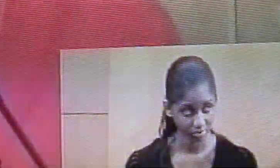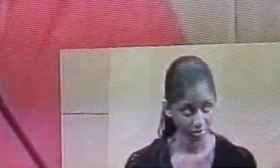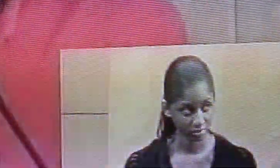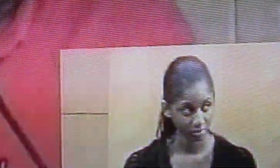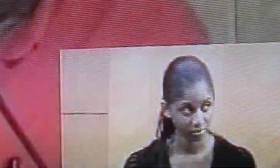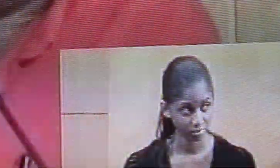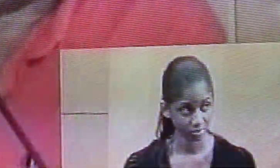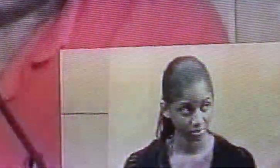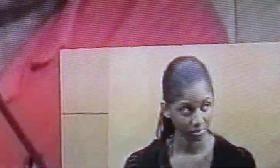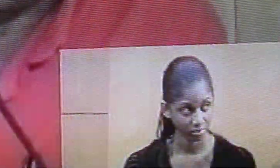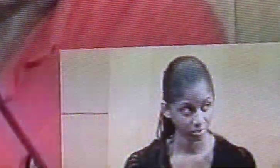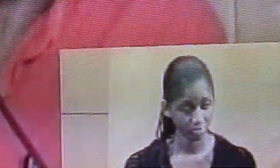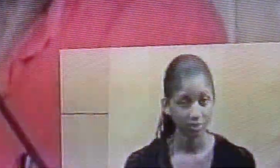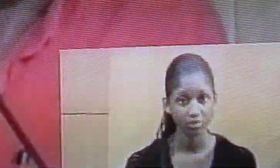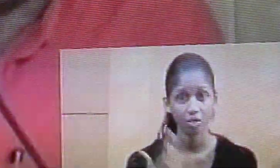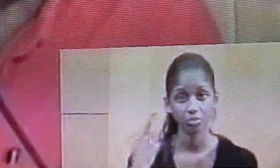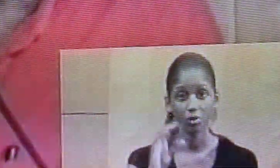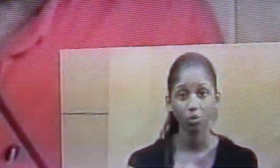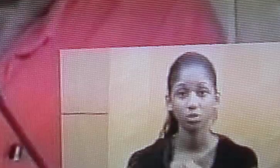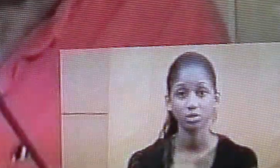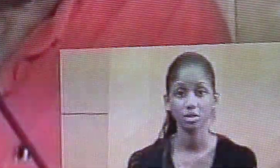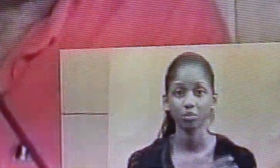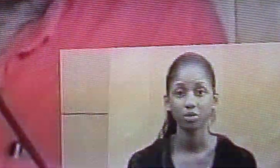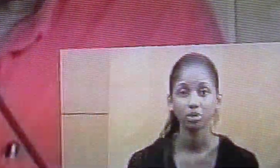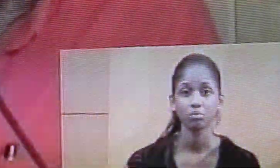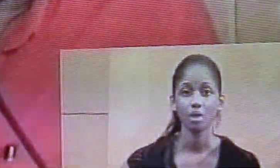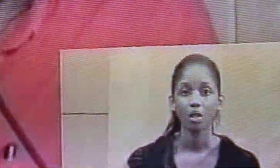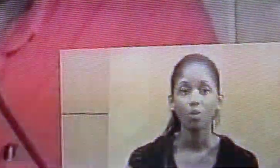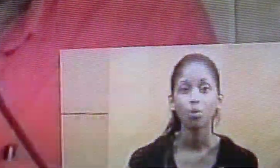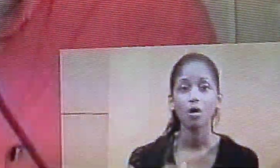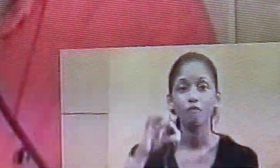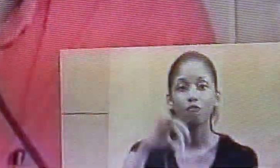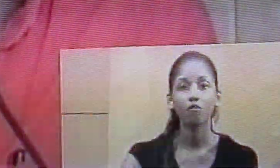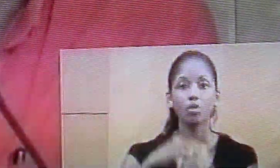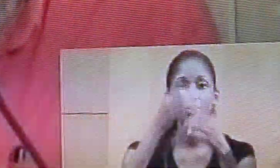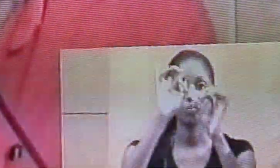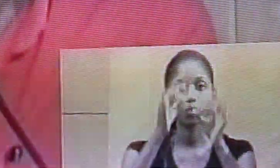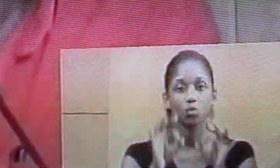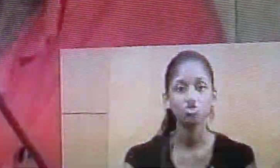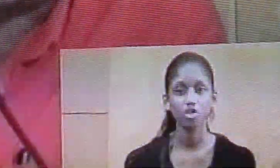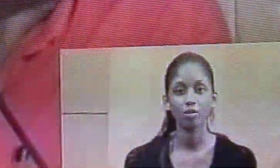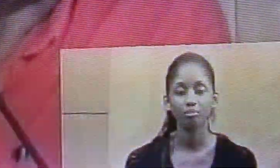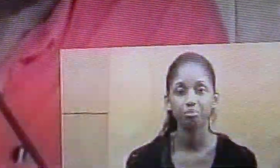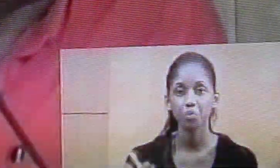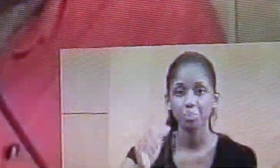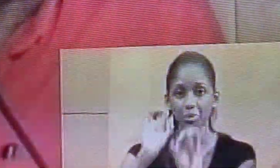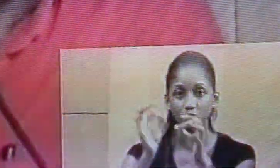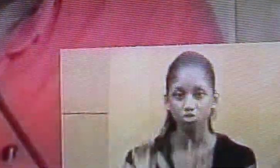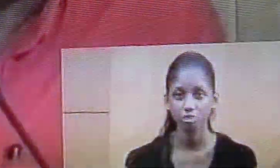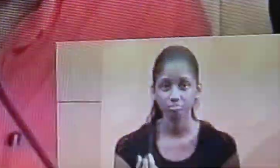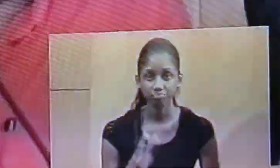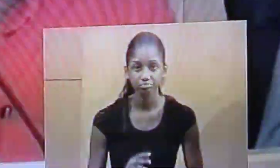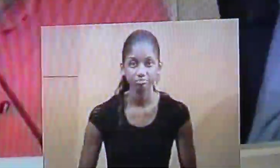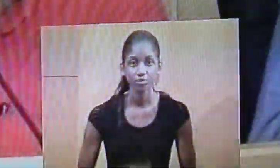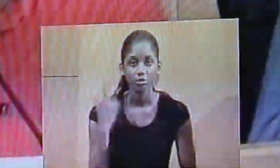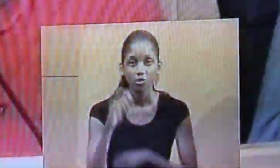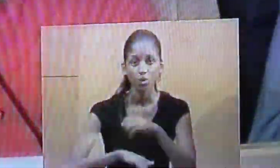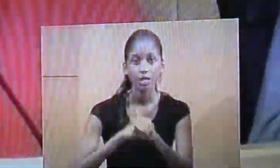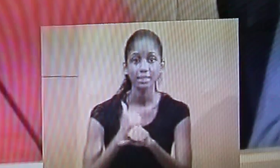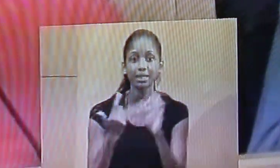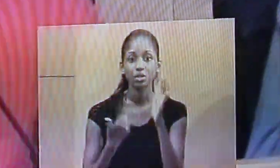Alors ça, c'était le conseil municipal où on devait voter le budget, notre premier budget, de